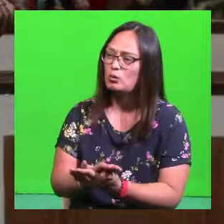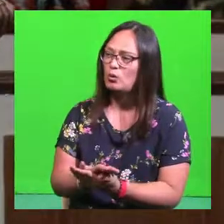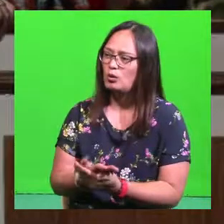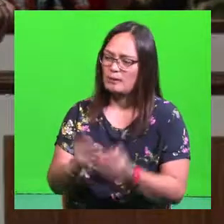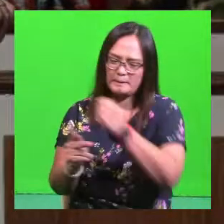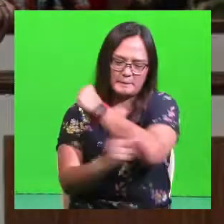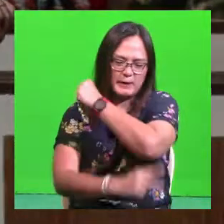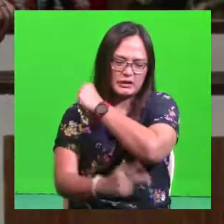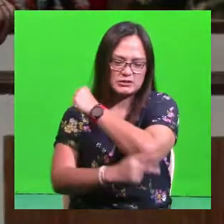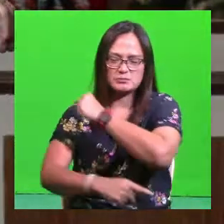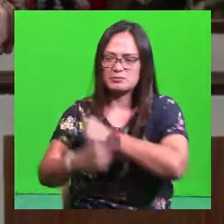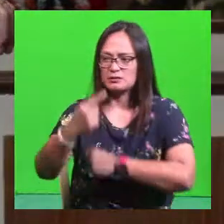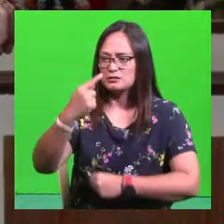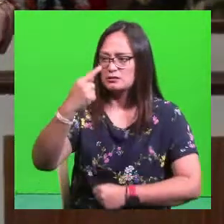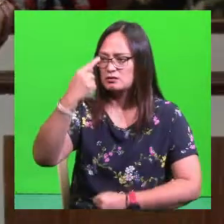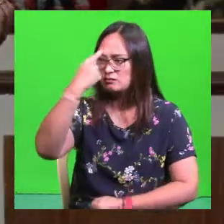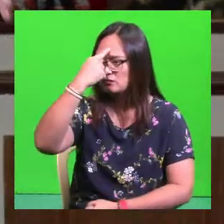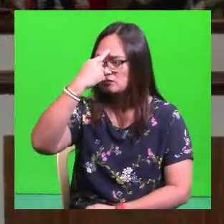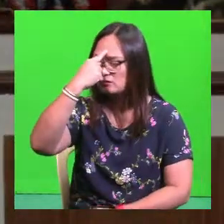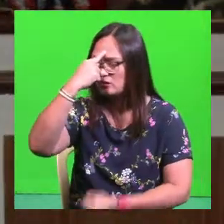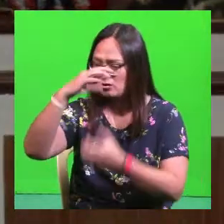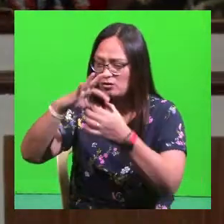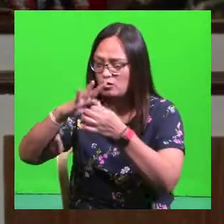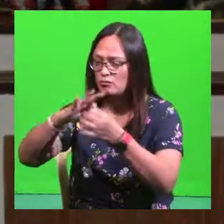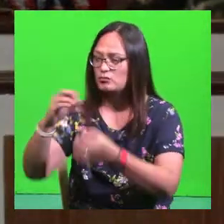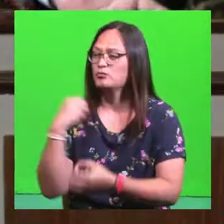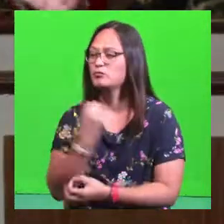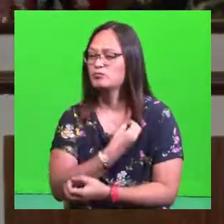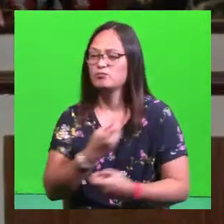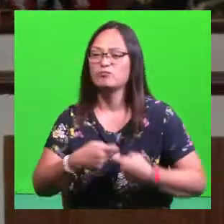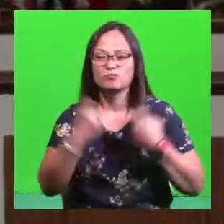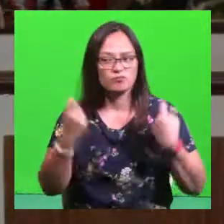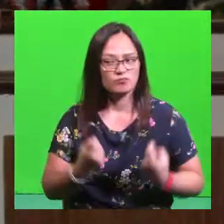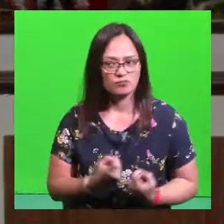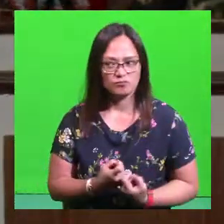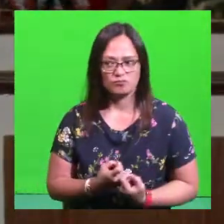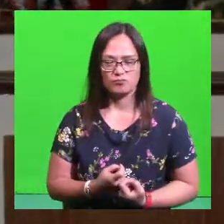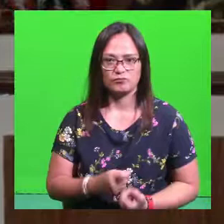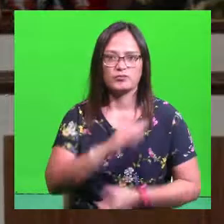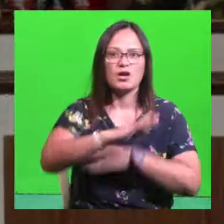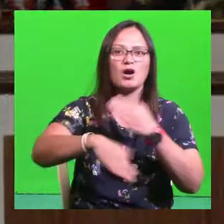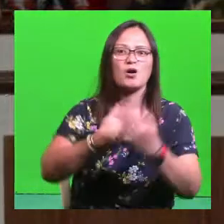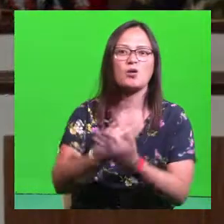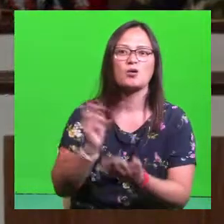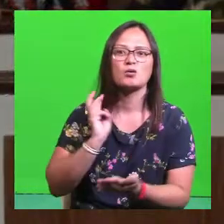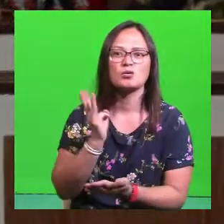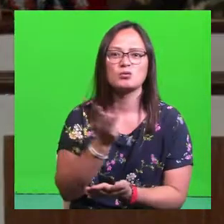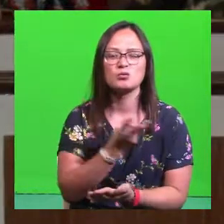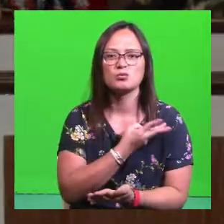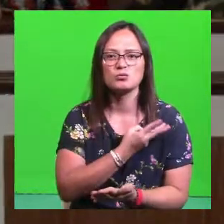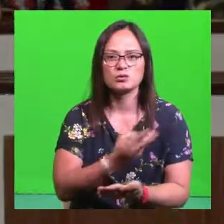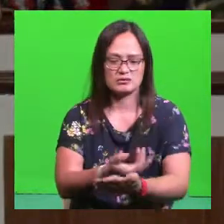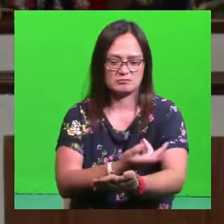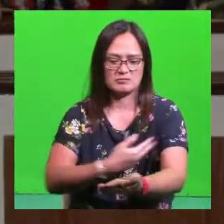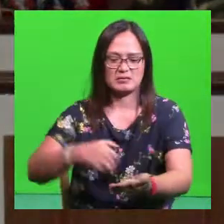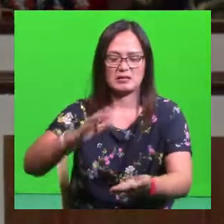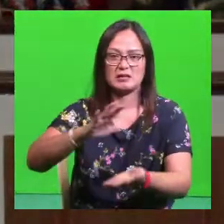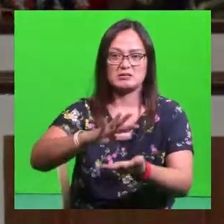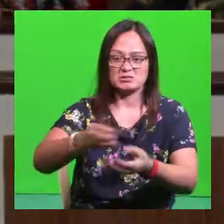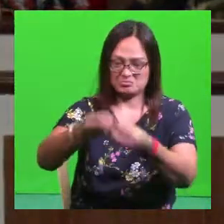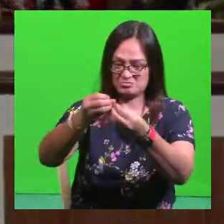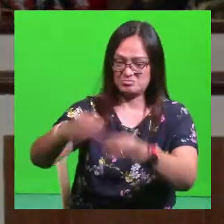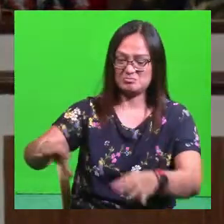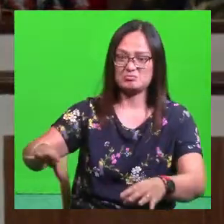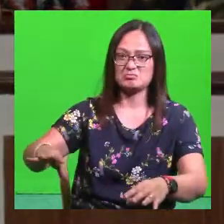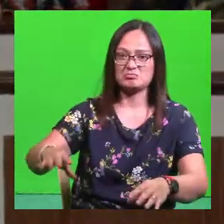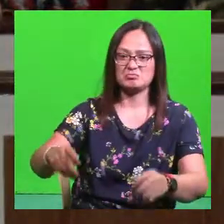tayo? Okay. All we like sheep have gone astray. We have turned everyone to his